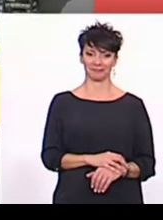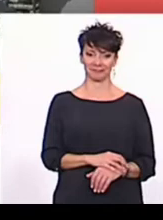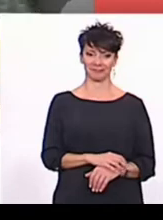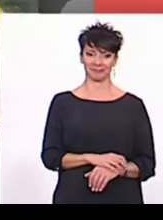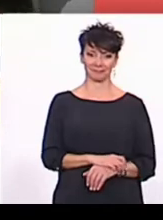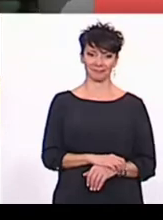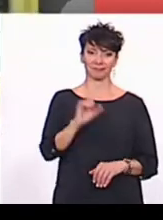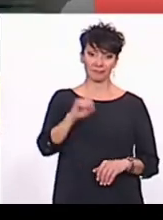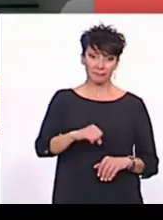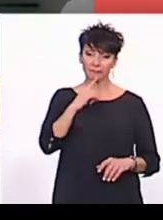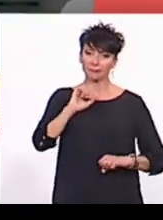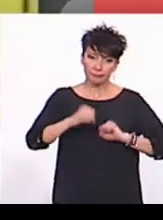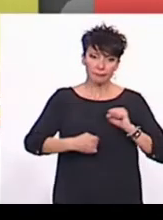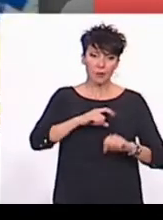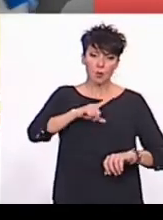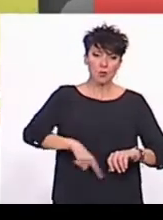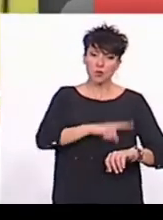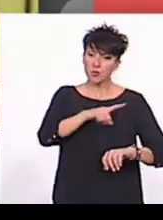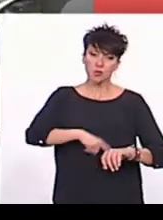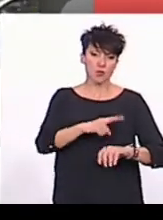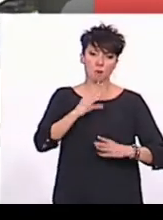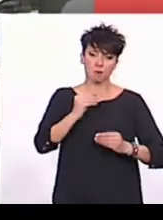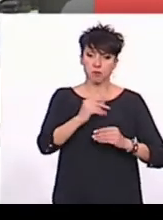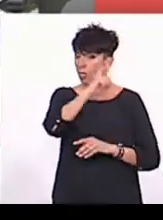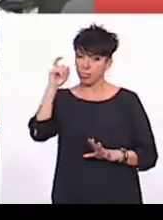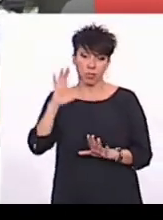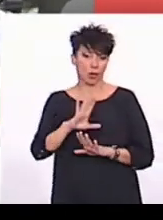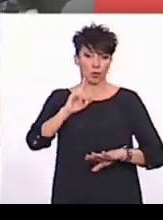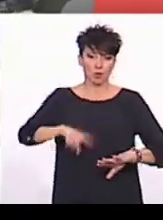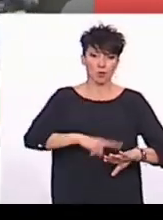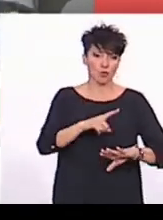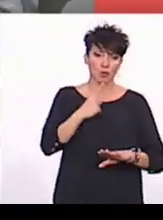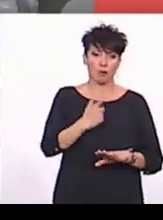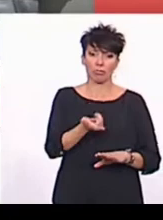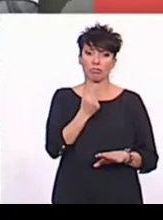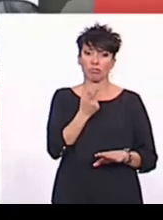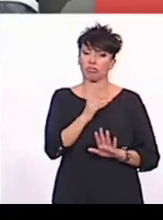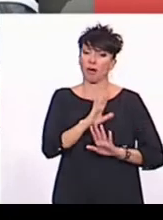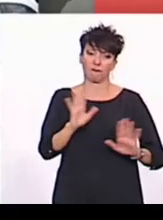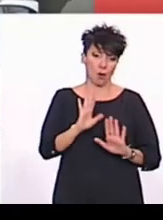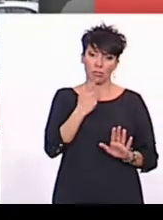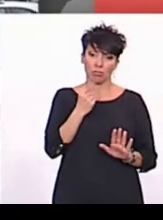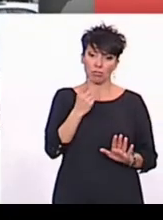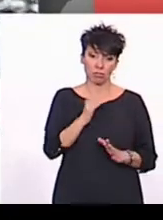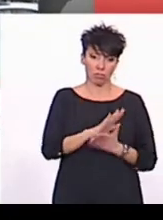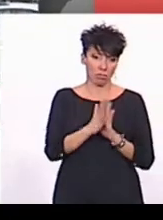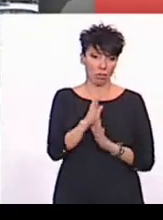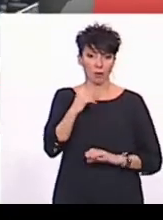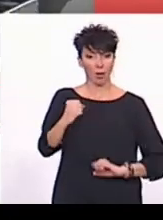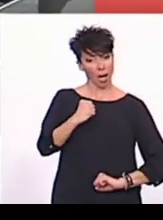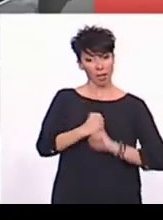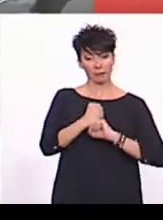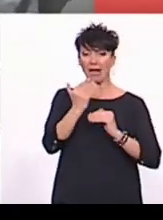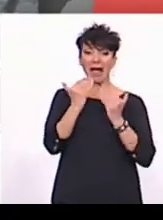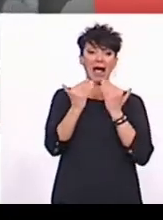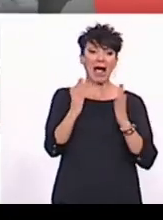Τις περιβάσανε ζόρι, πολλές ώρες, δυσκολίες πολλές. Δεν είναι εύκολα τα πράγματα, εντάξει. Υποστήριξη από τον κόσμο θέλουμε και